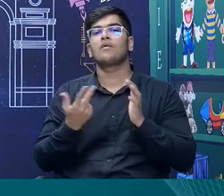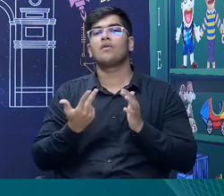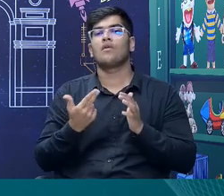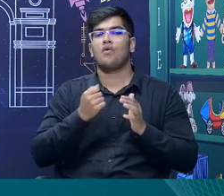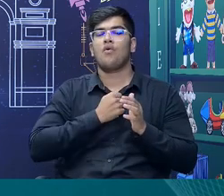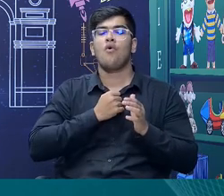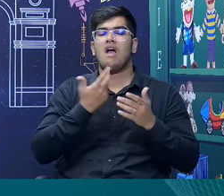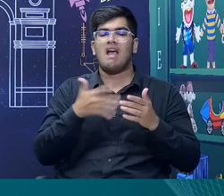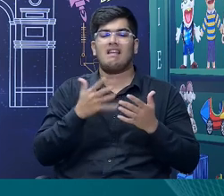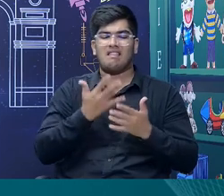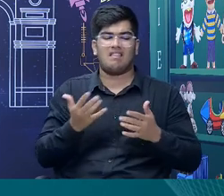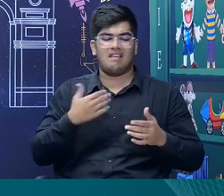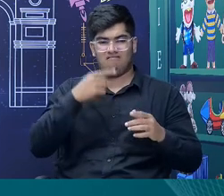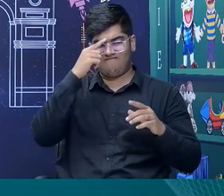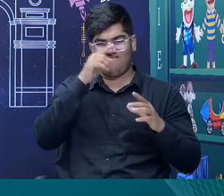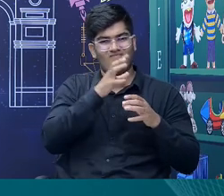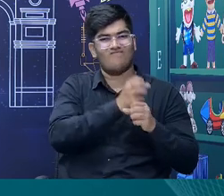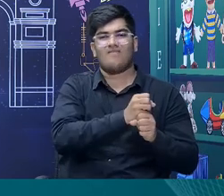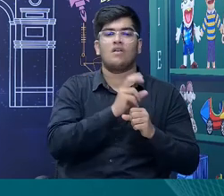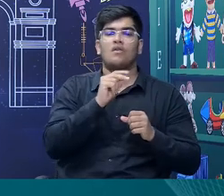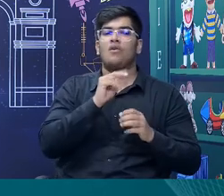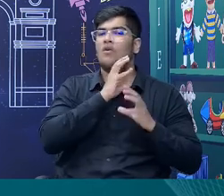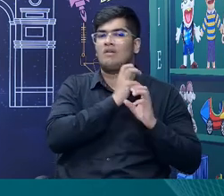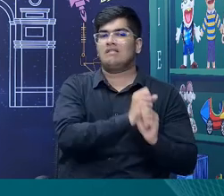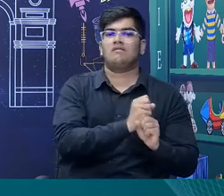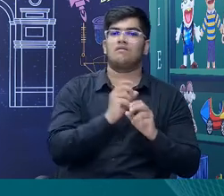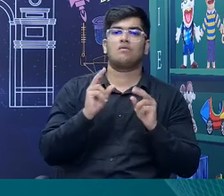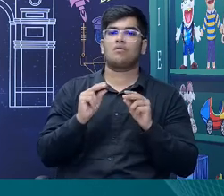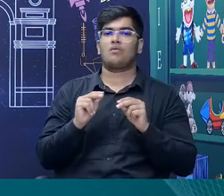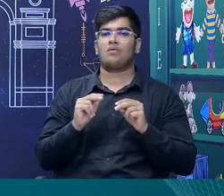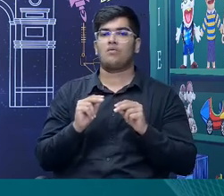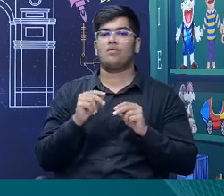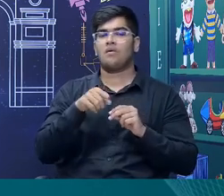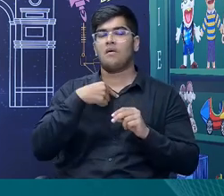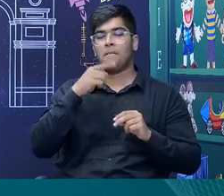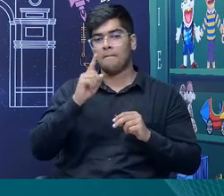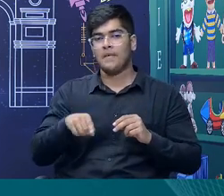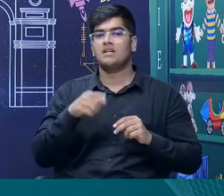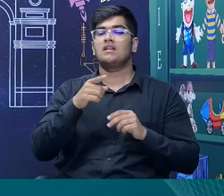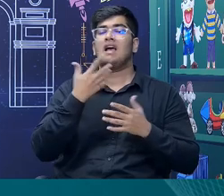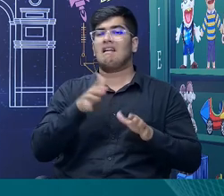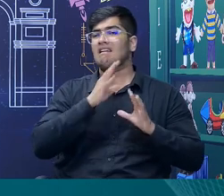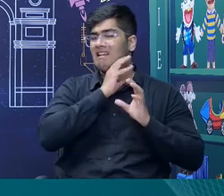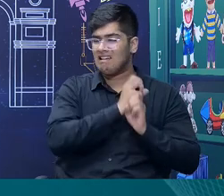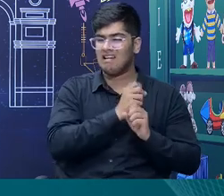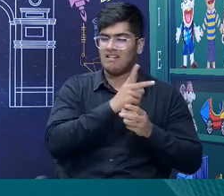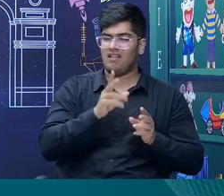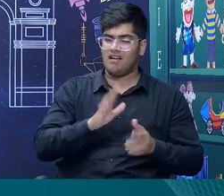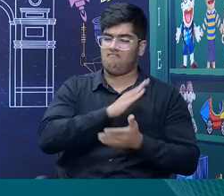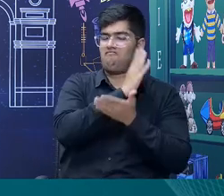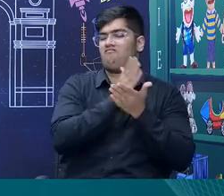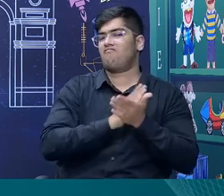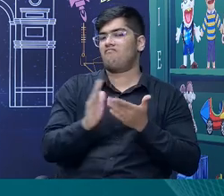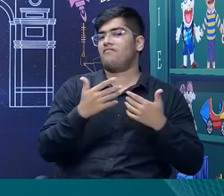अटैचमेंट जो हम एकम्युलेट कर रहे हैं उससे अपनी अटैचमेंट को त्याग दें अब गणेश जी